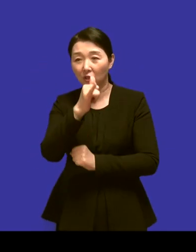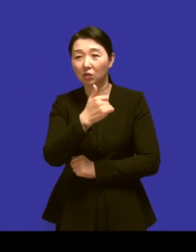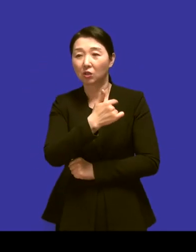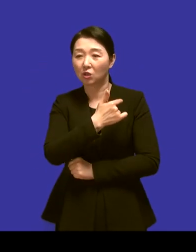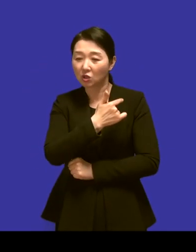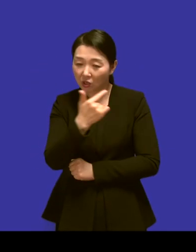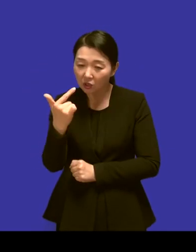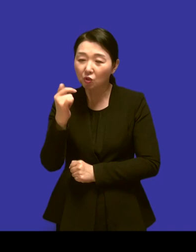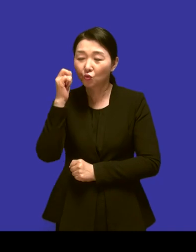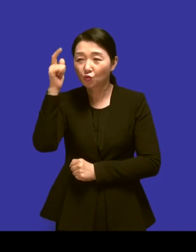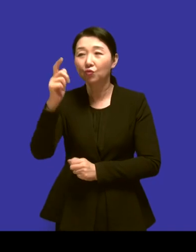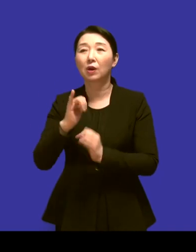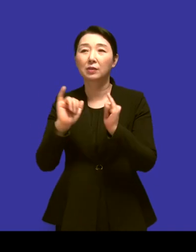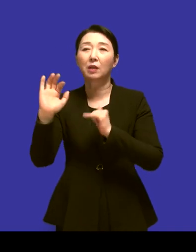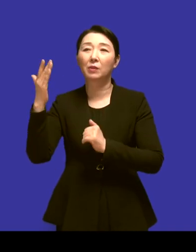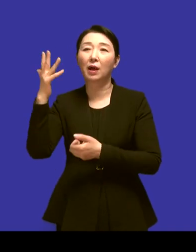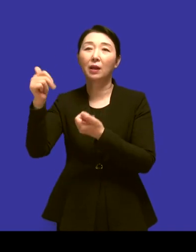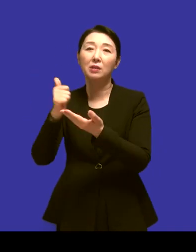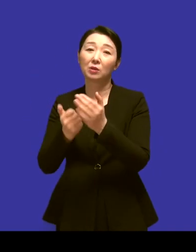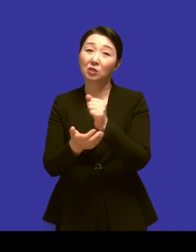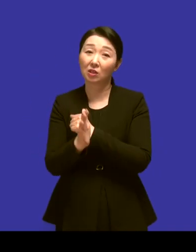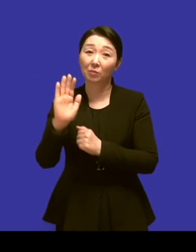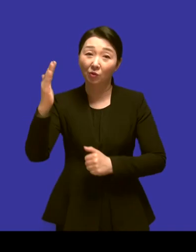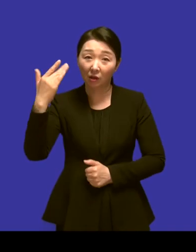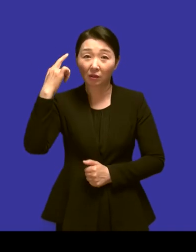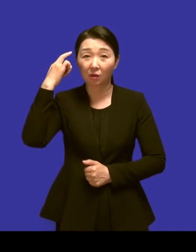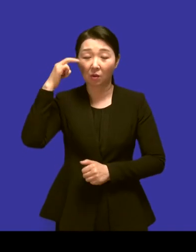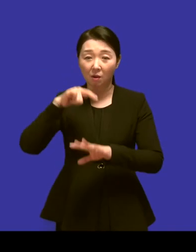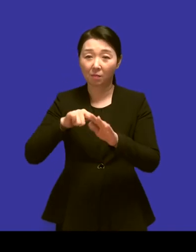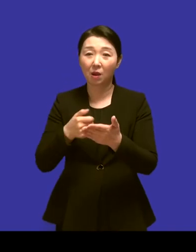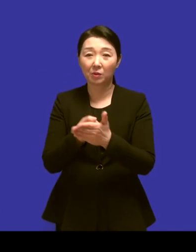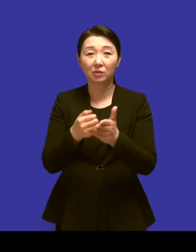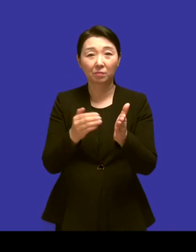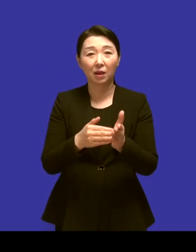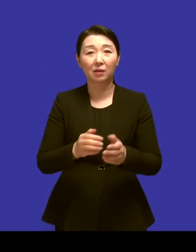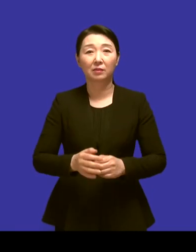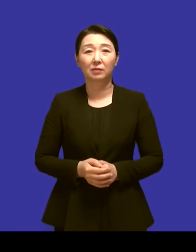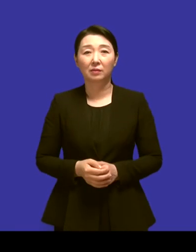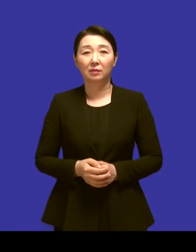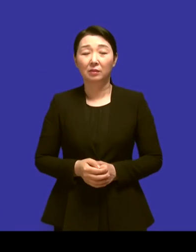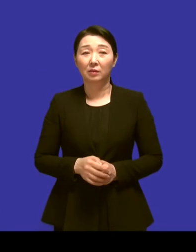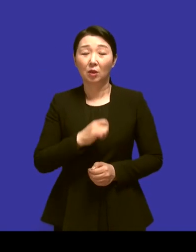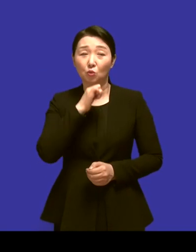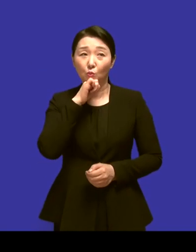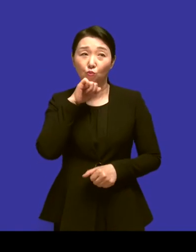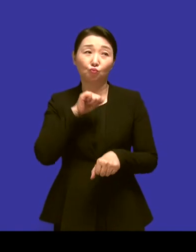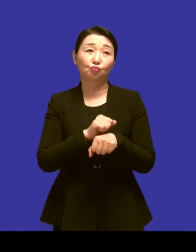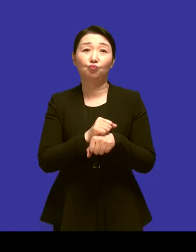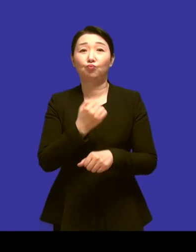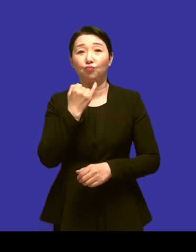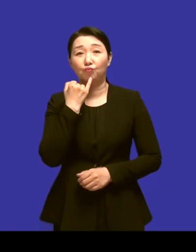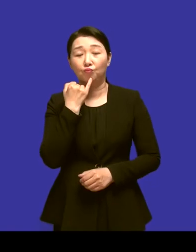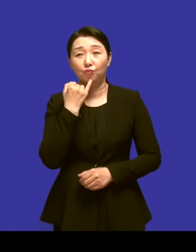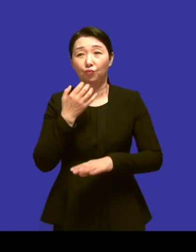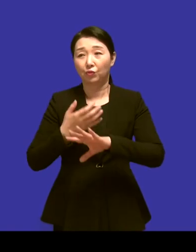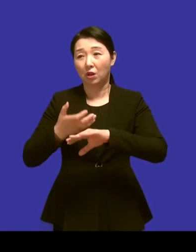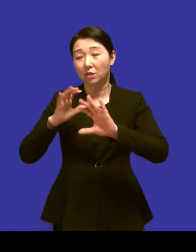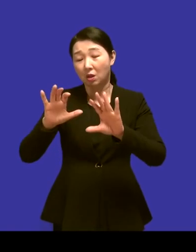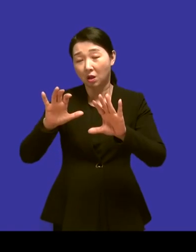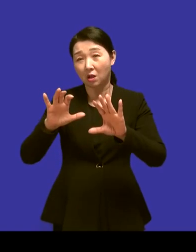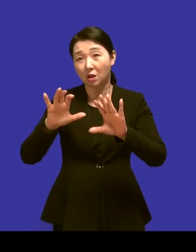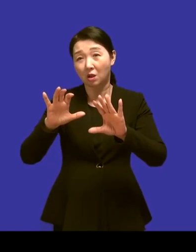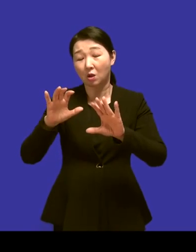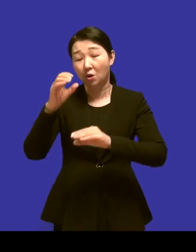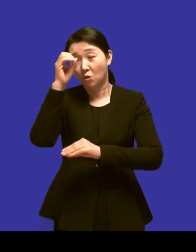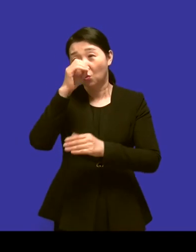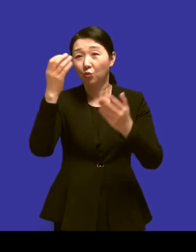하나님을 전하면 되겠다 이런 마음으로 이제 뭔가 성적이 막 감사하게도 잘 나와서 외국어 고등학교로